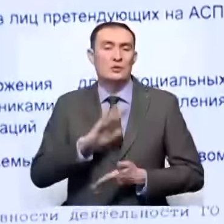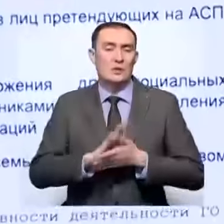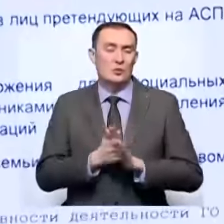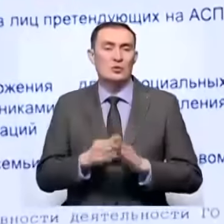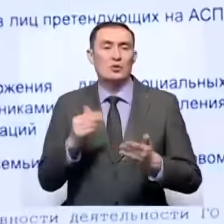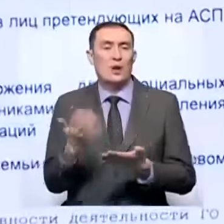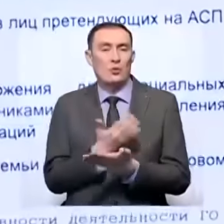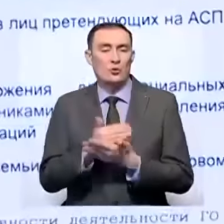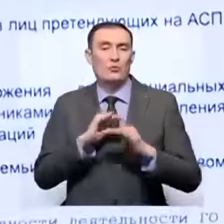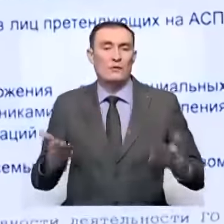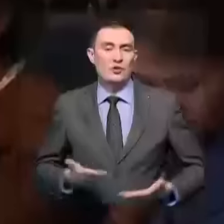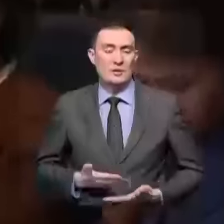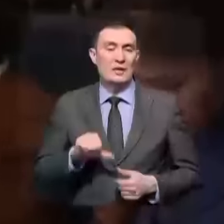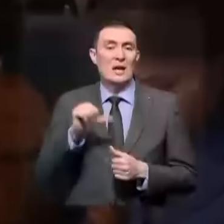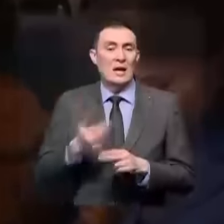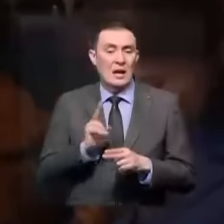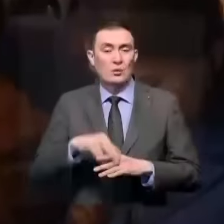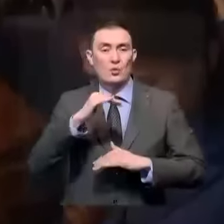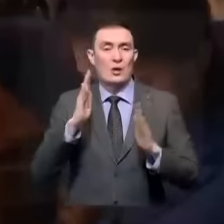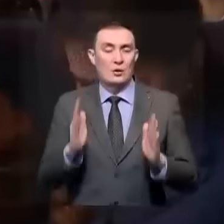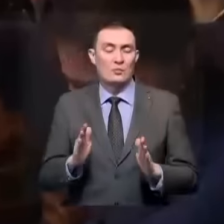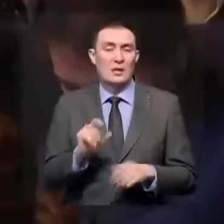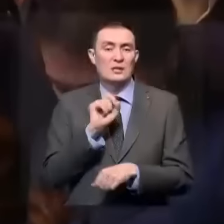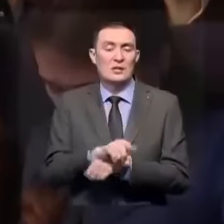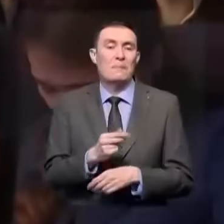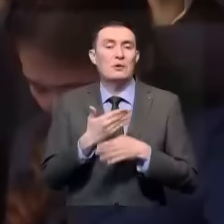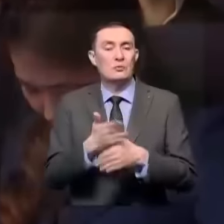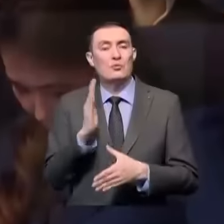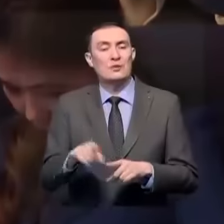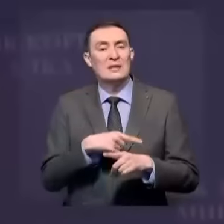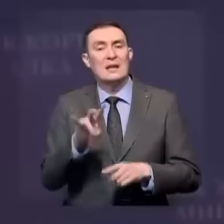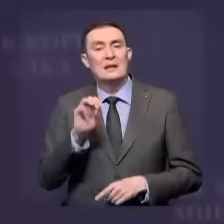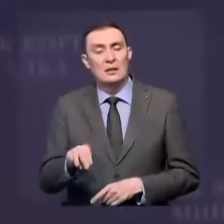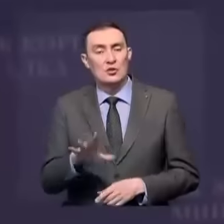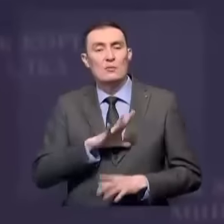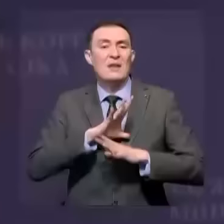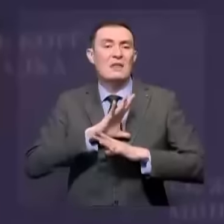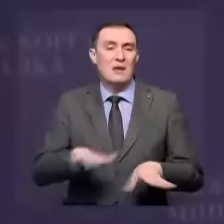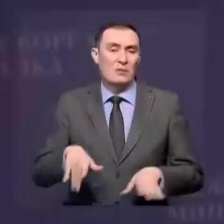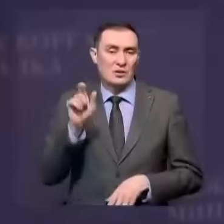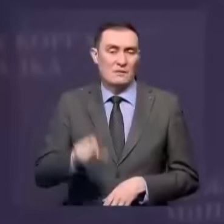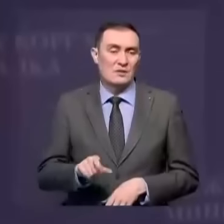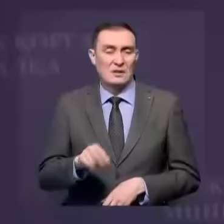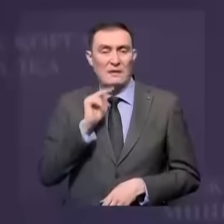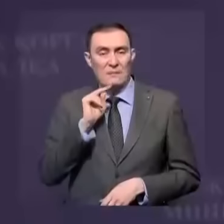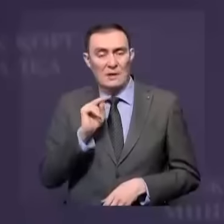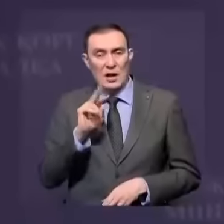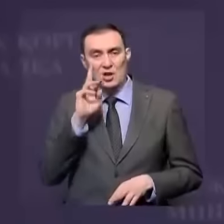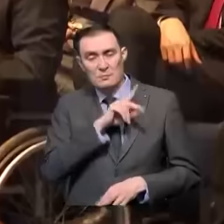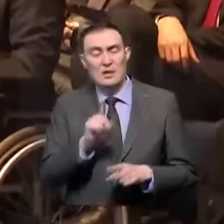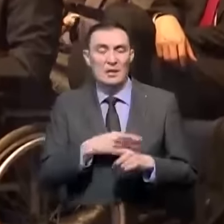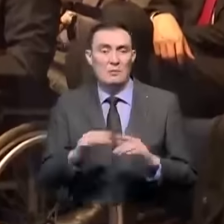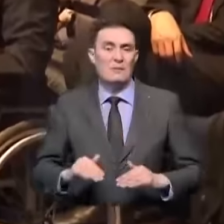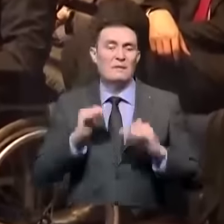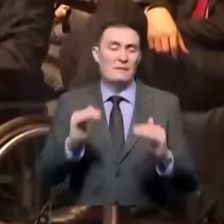и уровень жизни. Именно на нее будут опираться при назначении пособия. Это должно исключить человеческий фактор и повысить